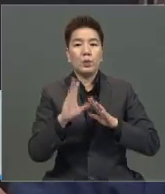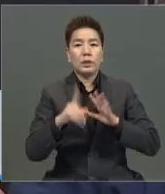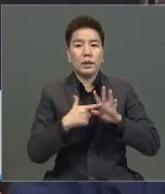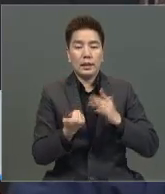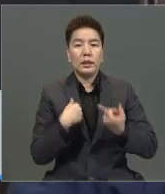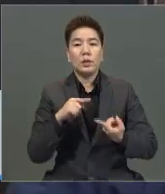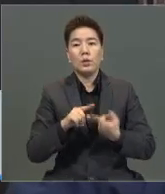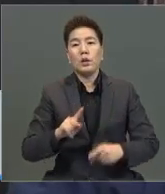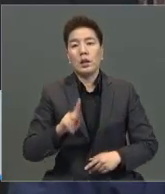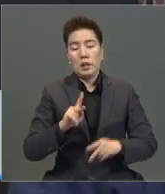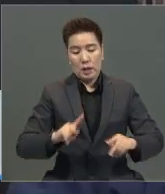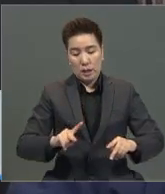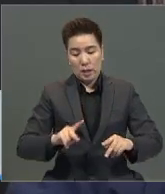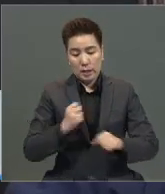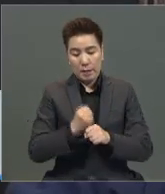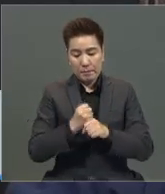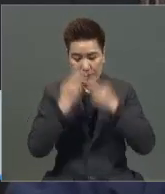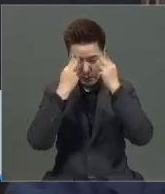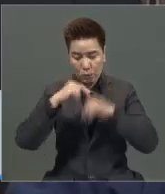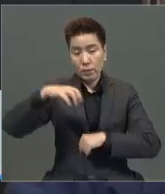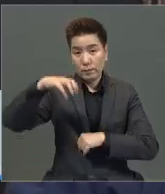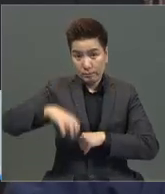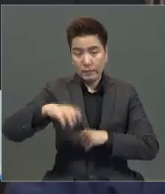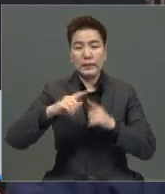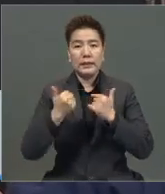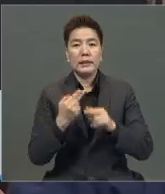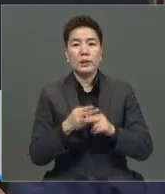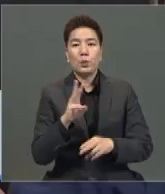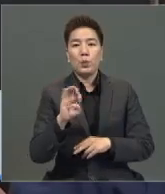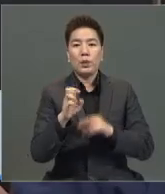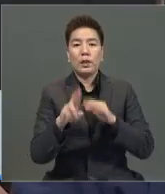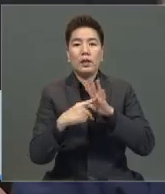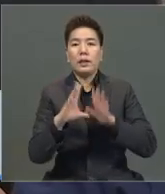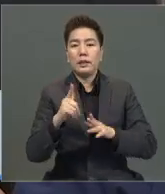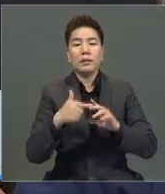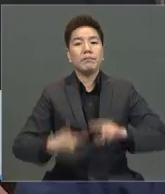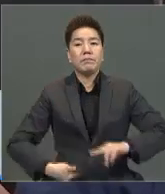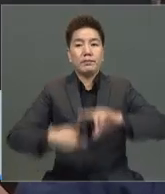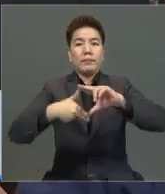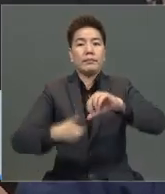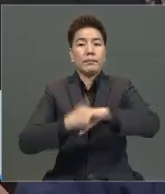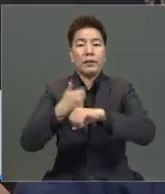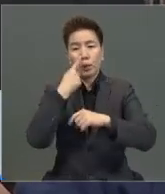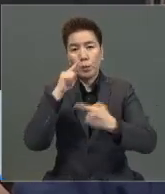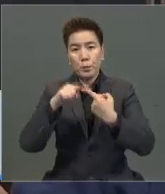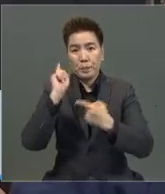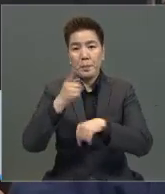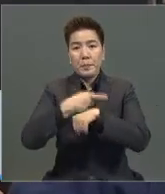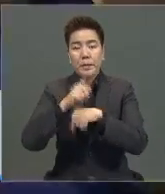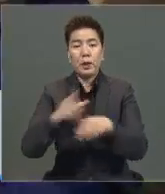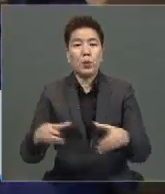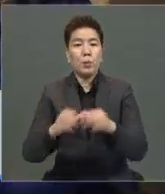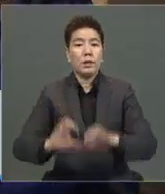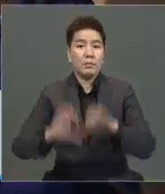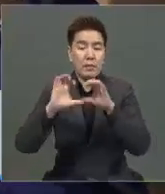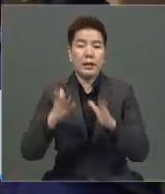ายรัฐมนตรีประจำสำนักนายกรัฐมนตรีนายวิรัตรัตนาเศษสสพักพลังประชารัฐในฐานะประธานวิป